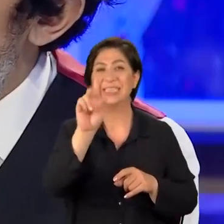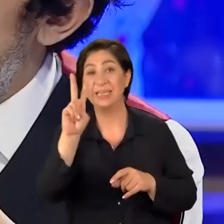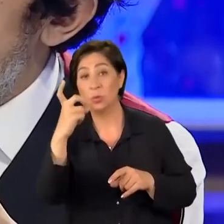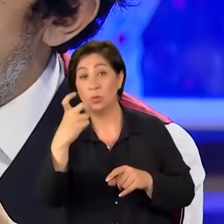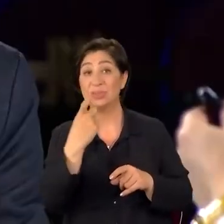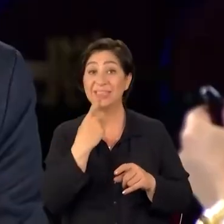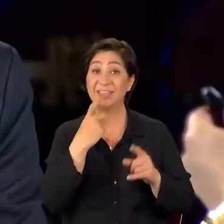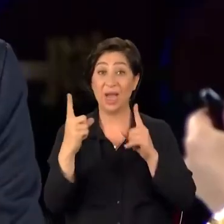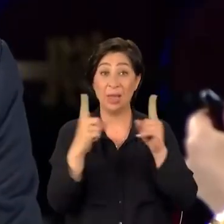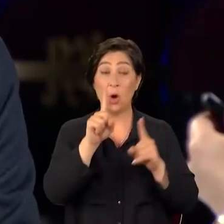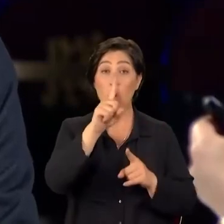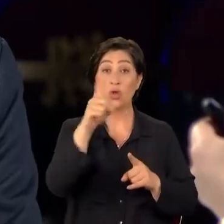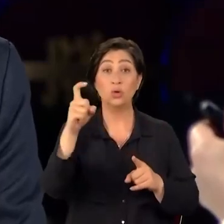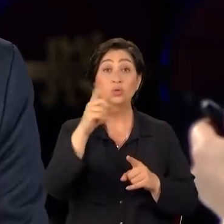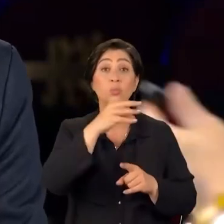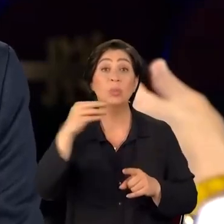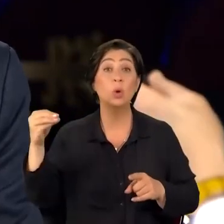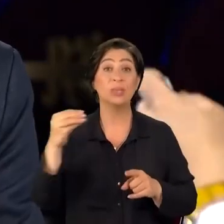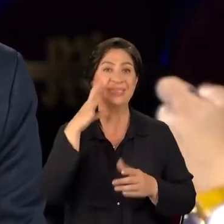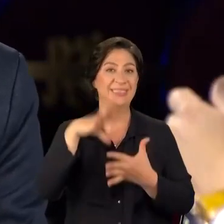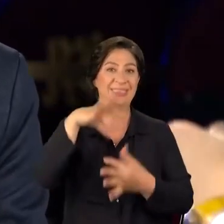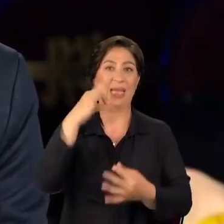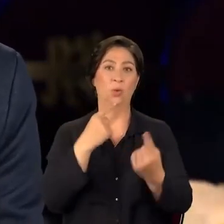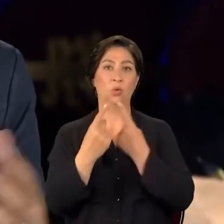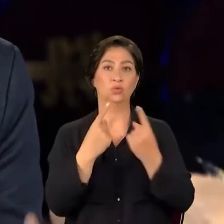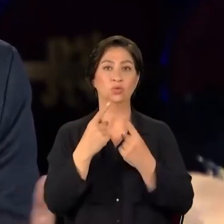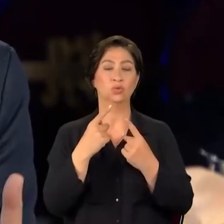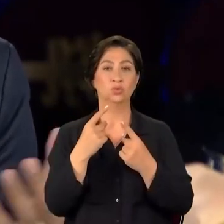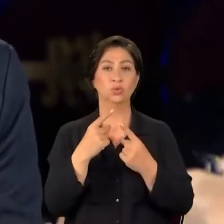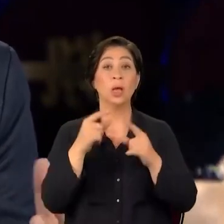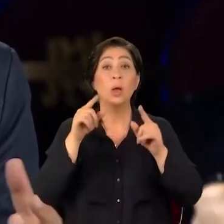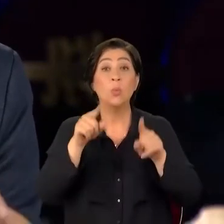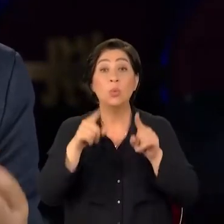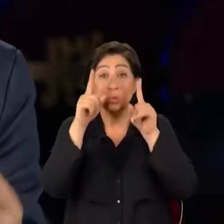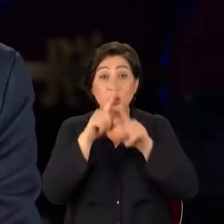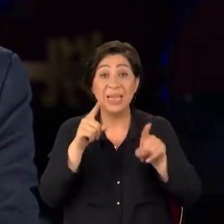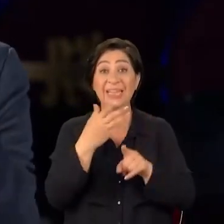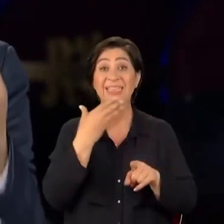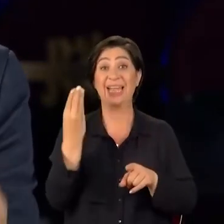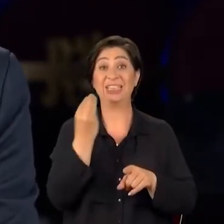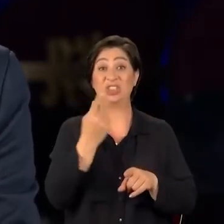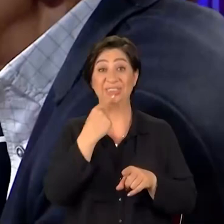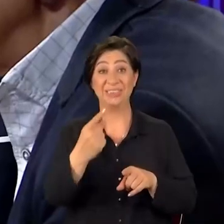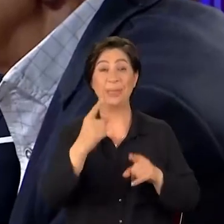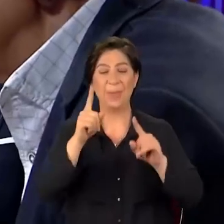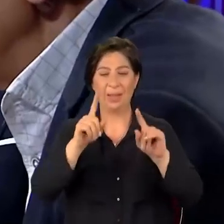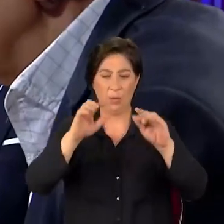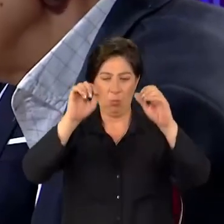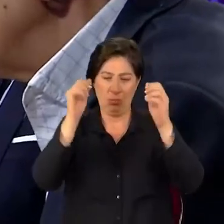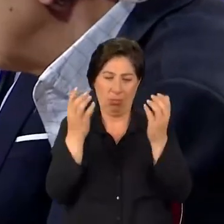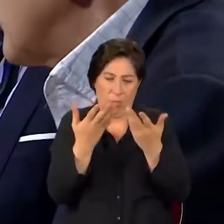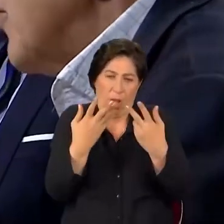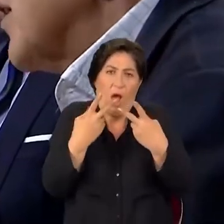arası 19 milyon insan konuşuyoruz. Dolayısıyla monolitik bir kitle, hani genç deyince böyle bir prototip tanımı